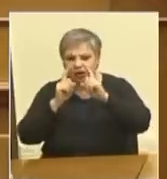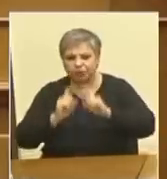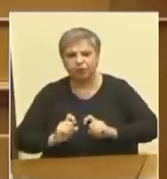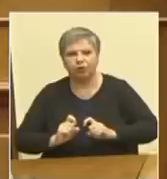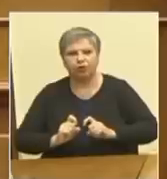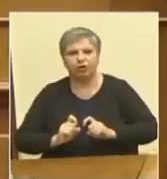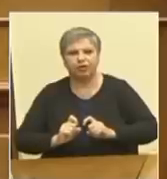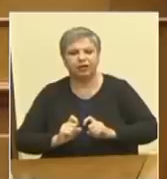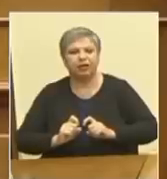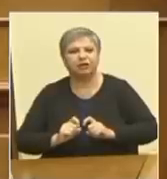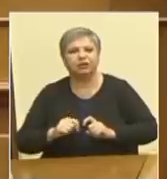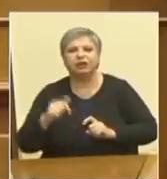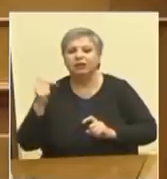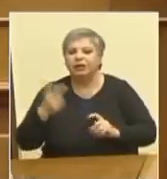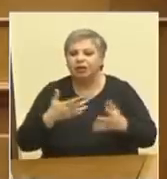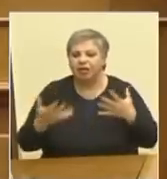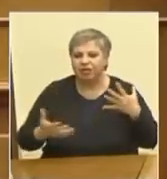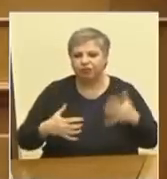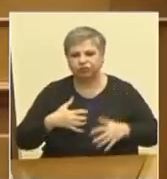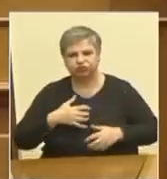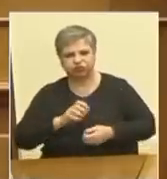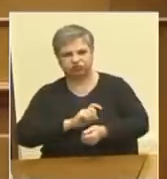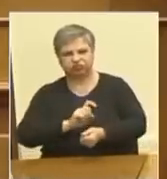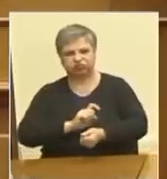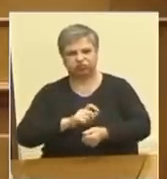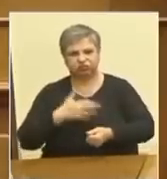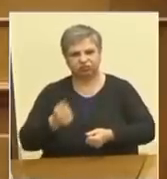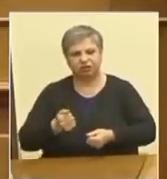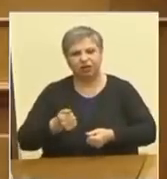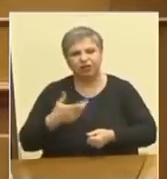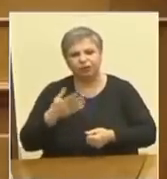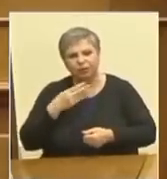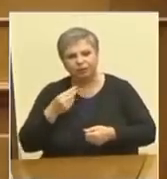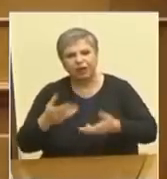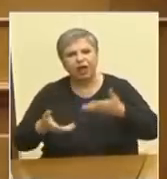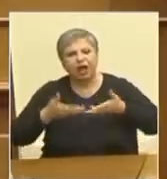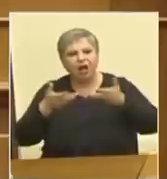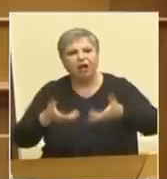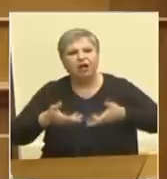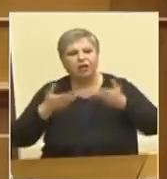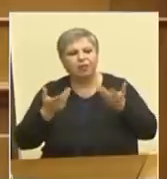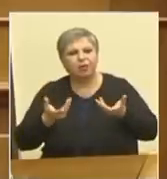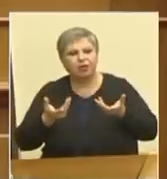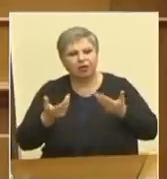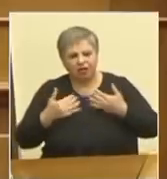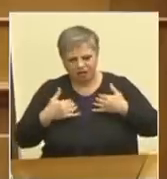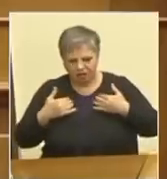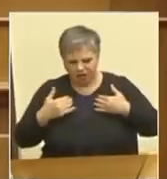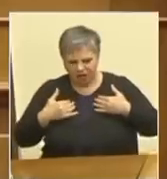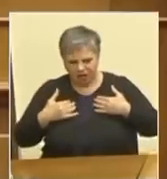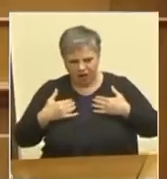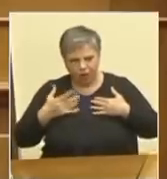έντονη έτσι κατάσταση φόρτισης και εκνευρισμού να απολογηθείτε για κάτι για το οποίο δεν μίλησα ιδιαίτερα